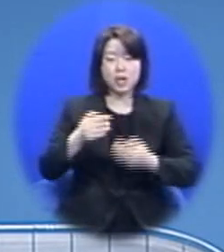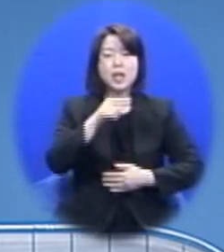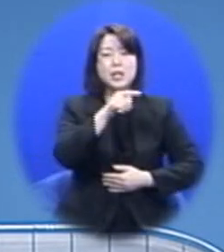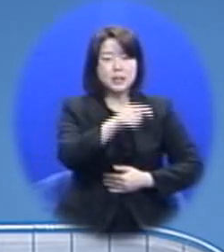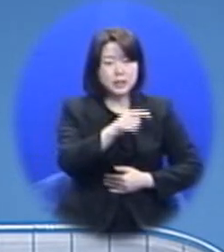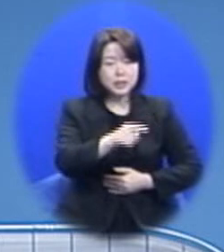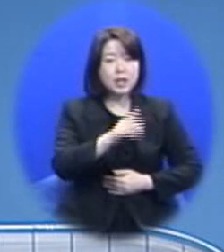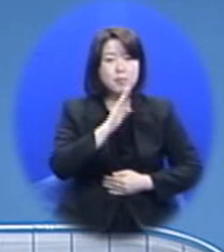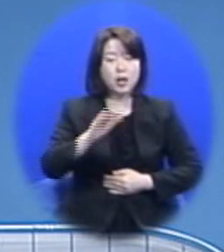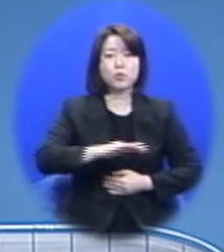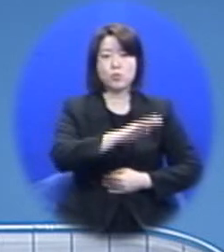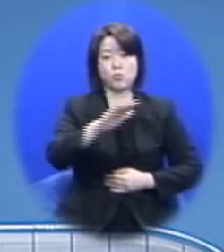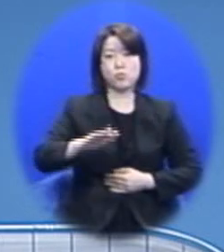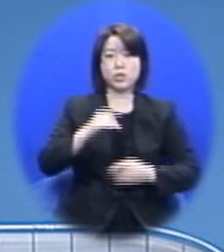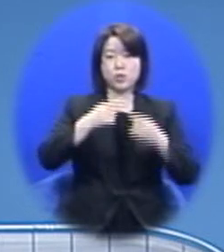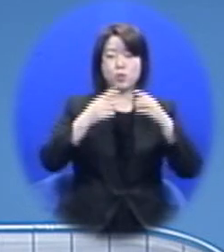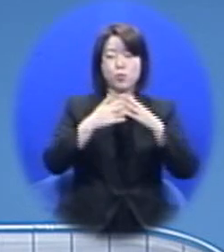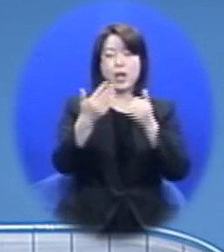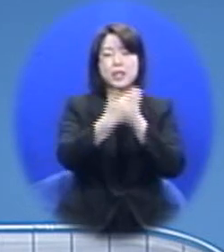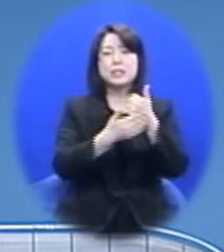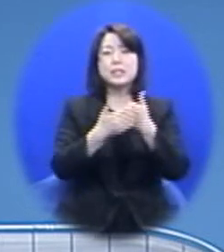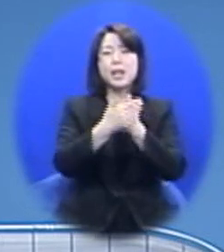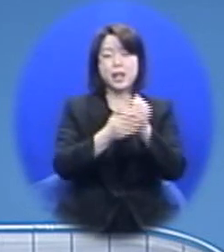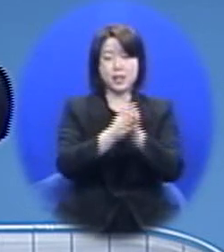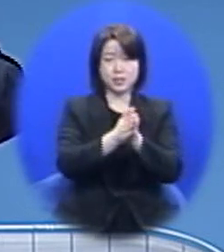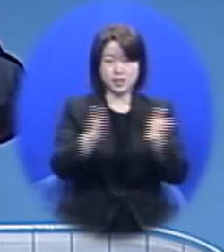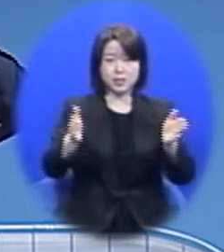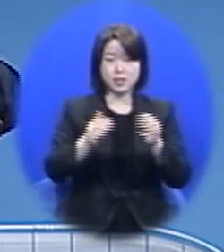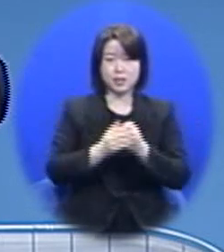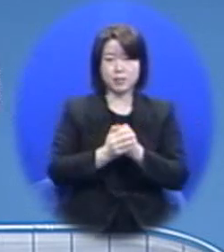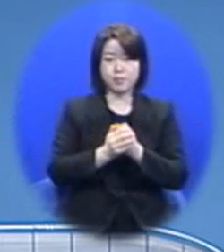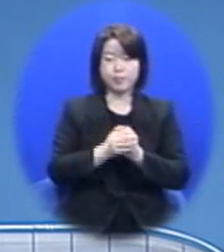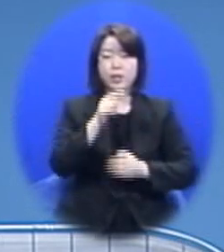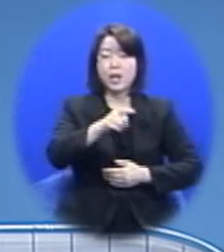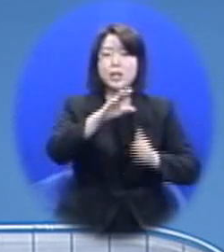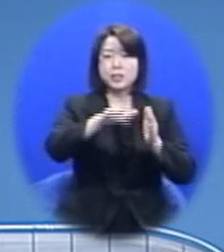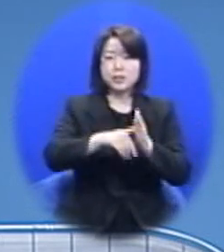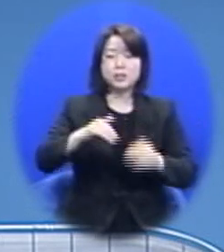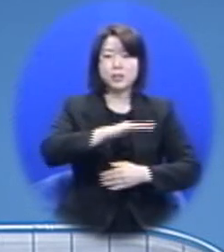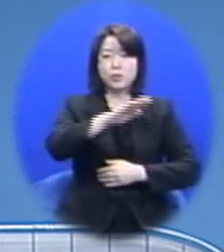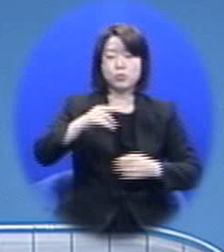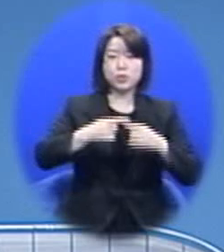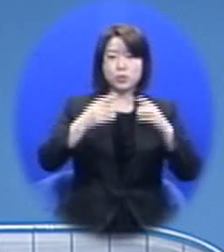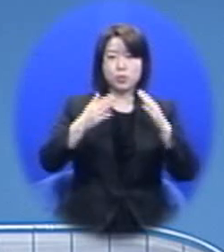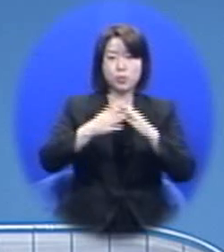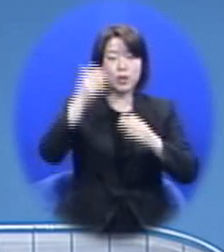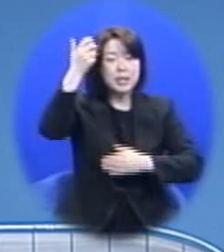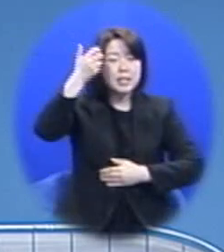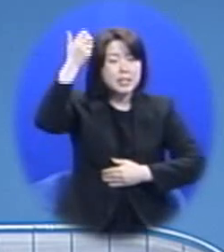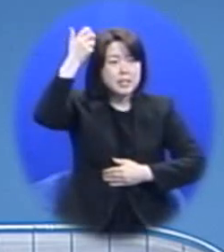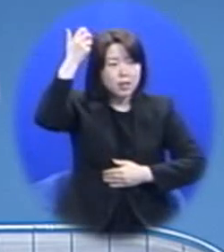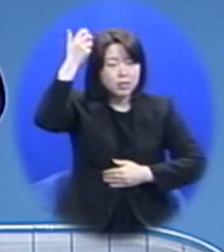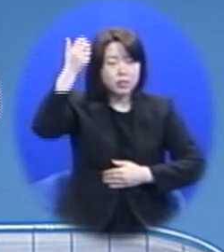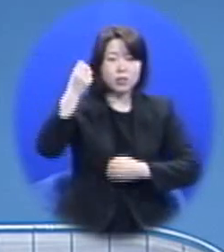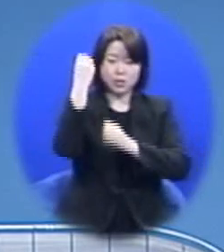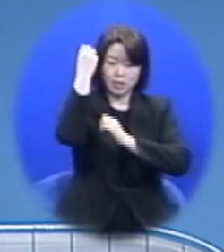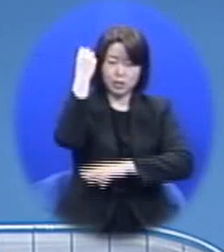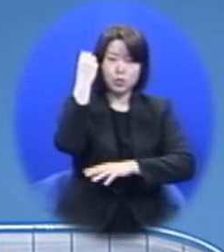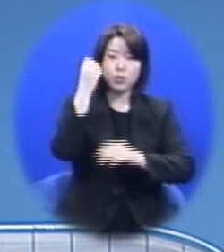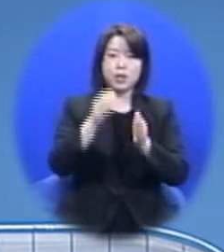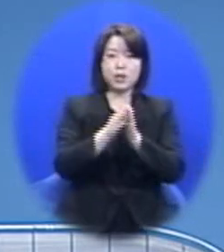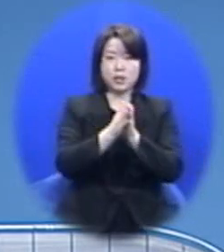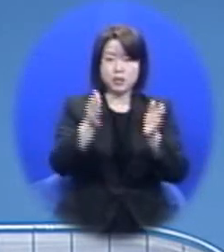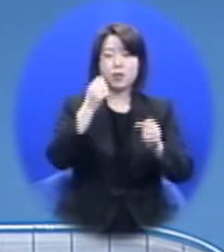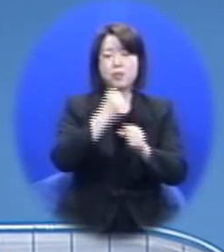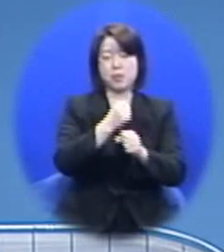우리 교회의 은혜의 시절이라, 그때 우리 교회의 영적인 기초가 만들어졌다는, 예수님을 그렇게